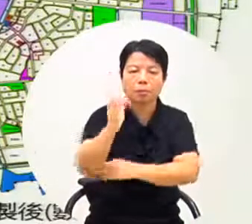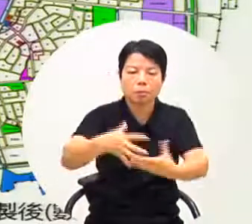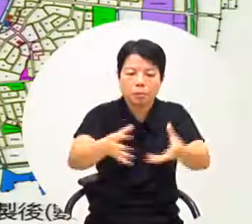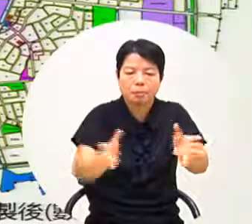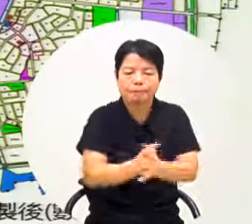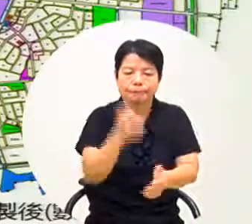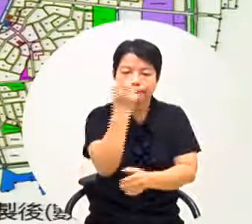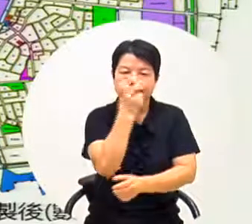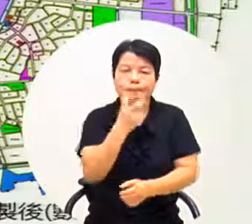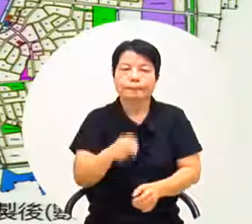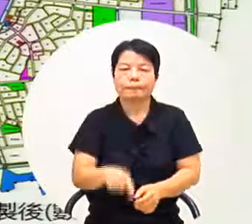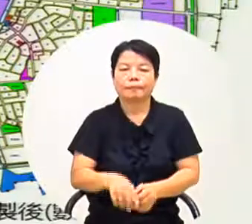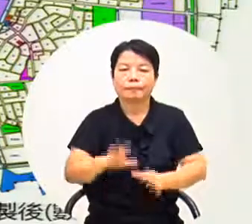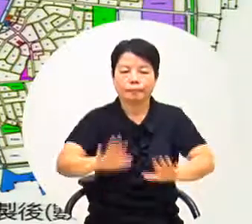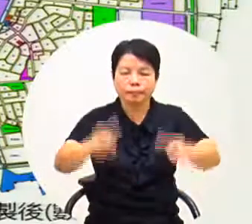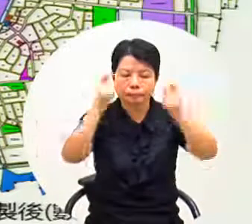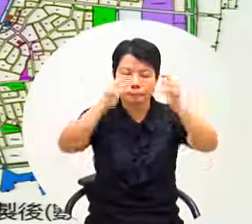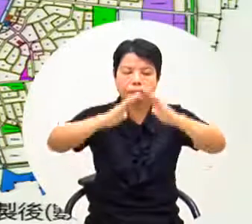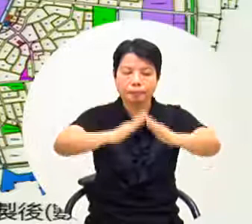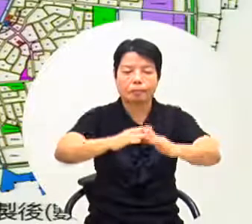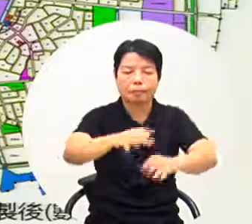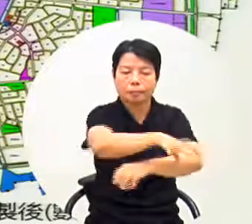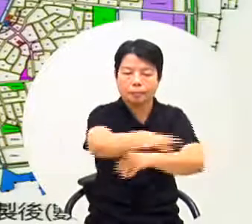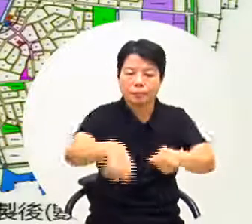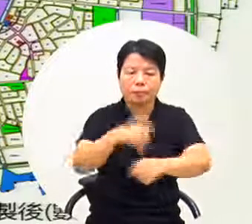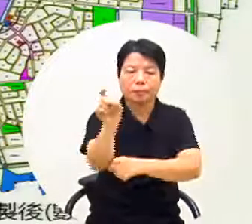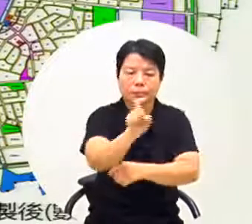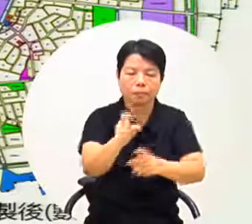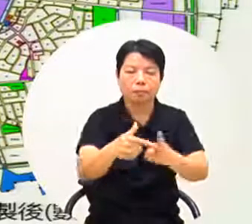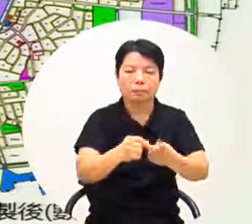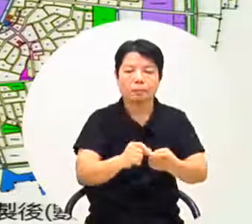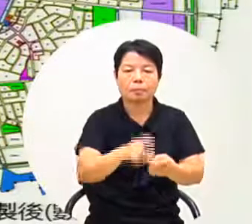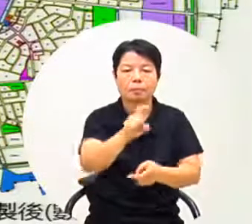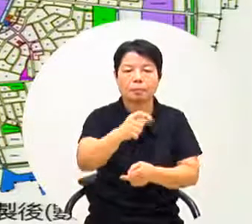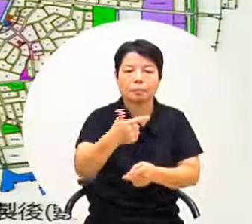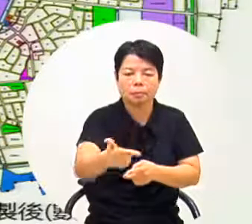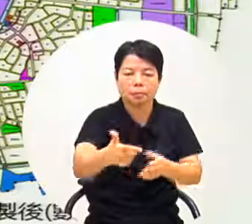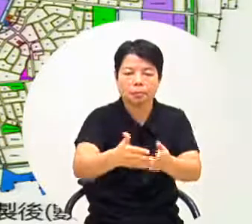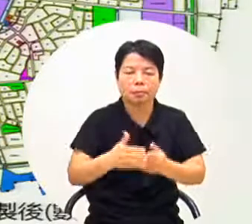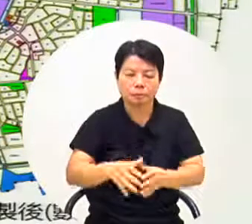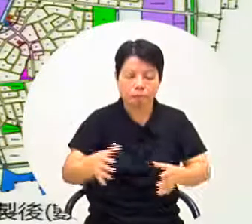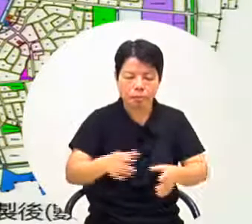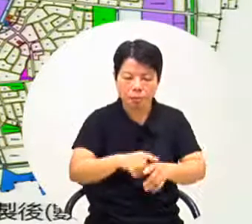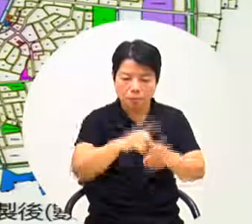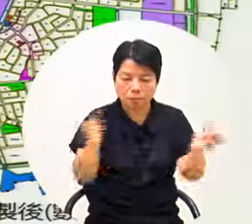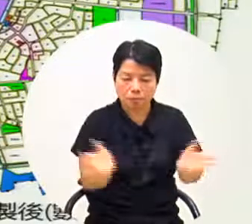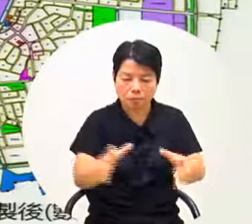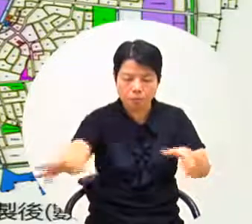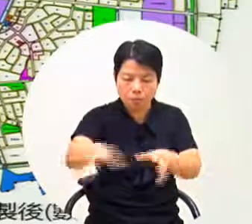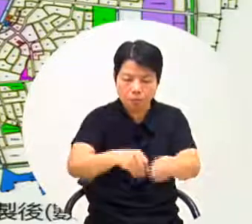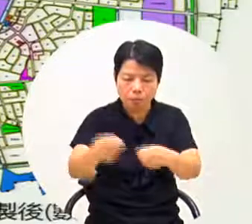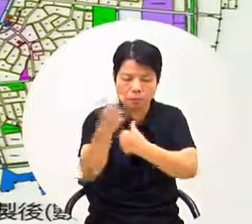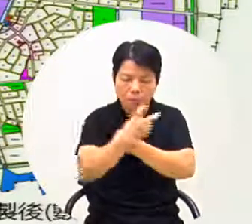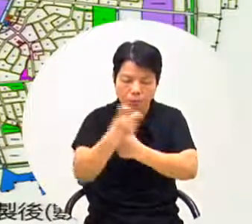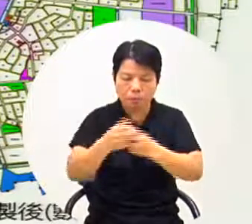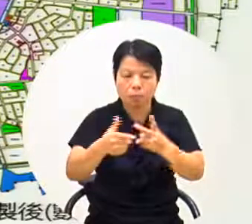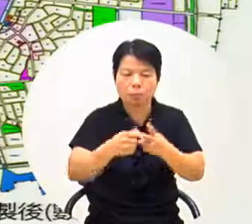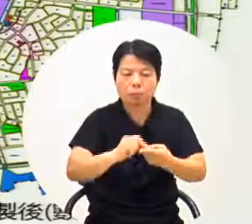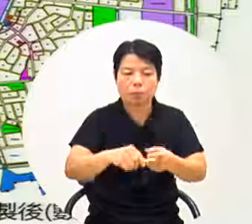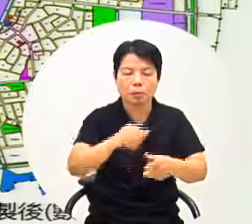市啊，已经有10处完成重置，16处可办理通盘检讨作业，5处争取内政部的补助当